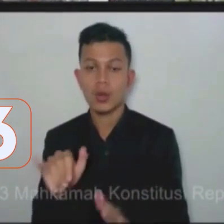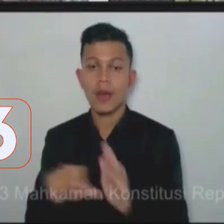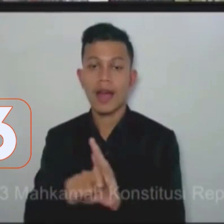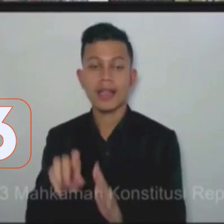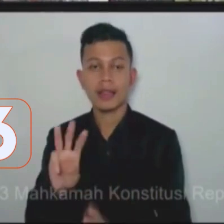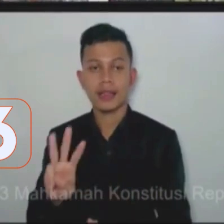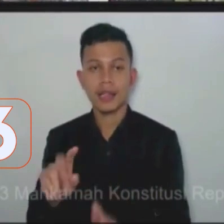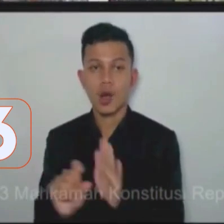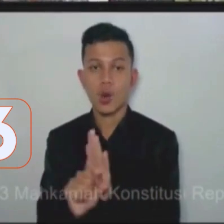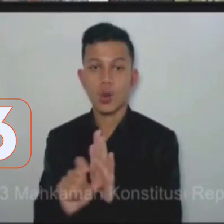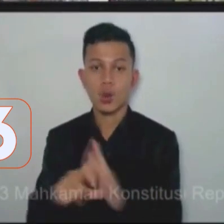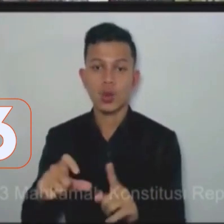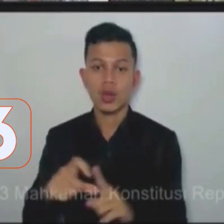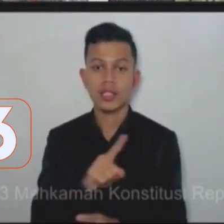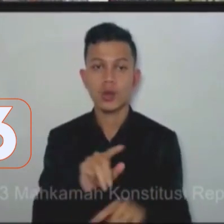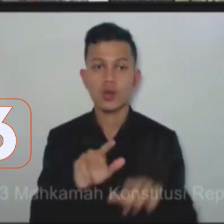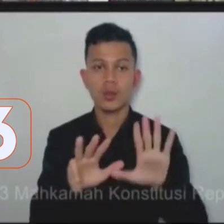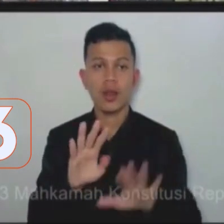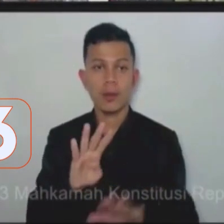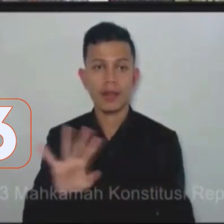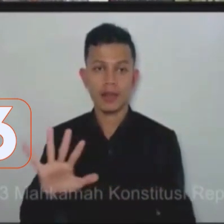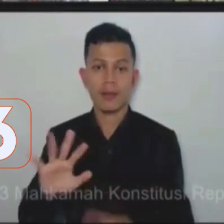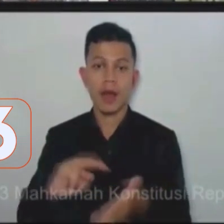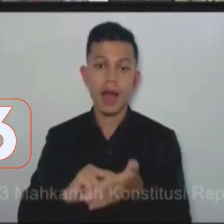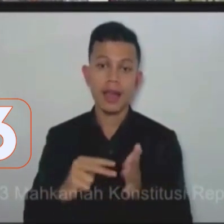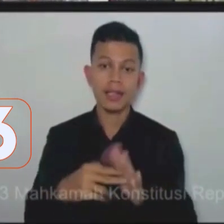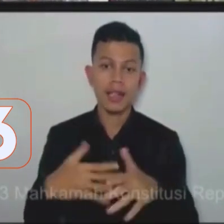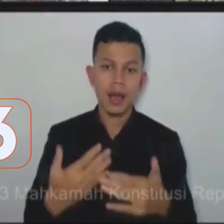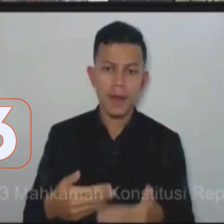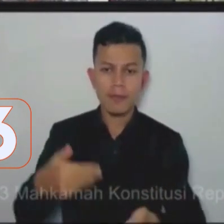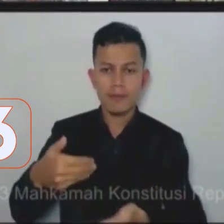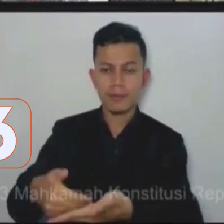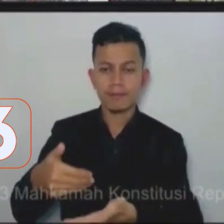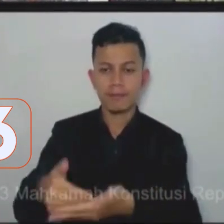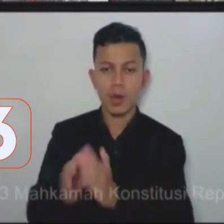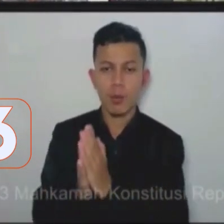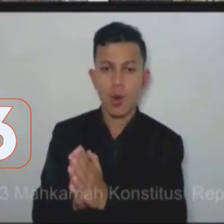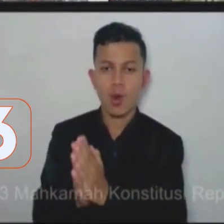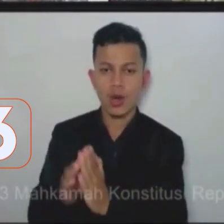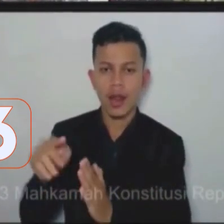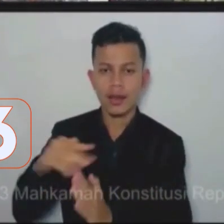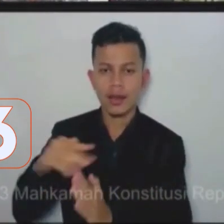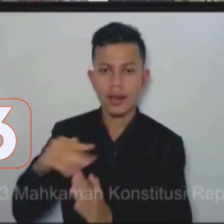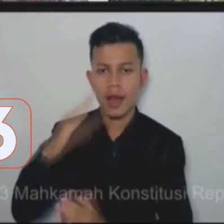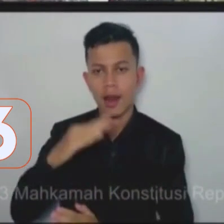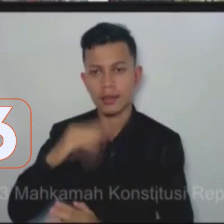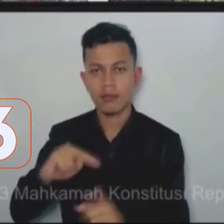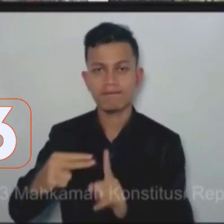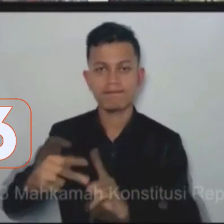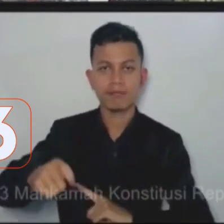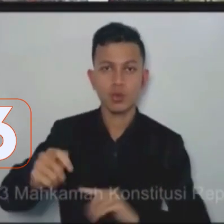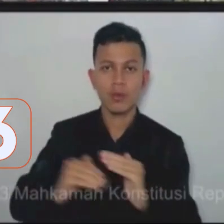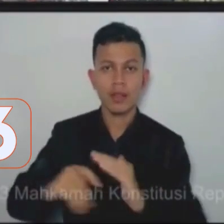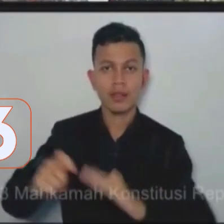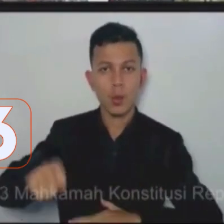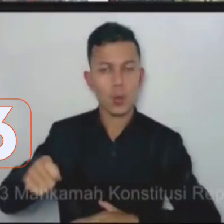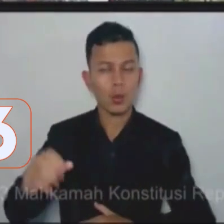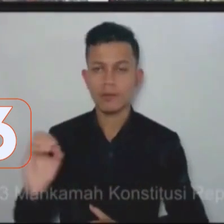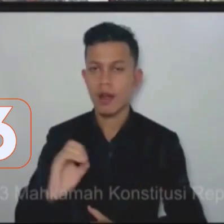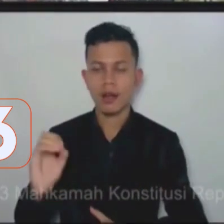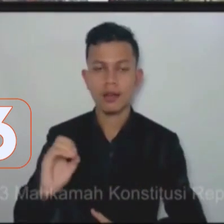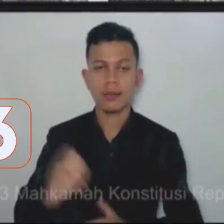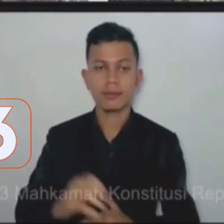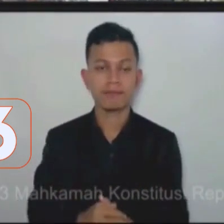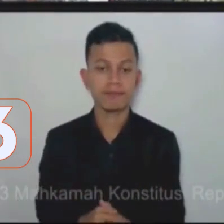Dasar 1945. Dengan demikian, dalil para pemohon adalah tidak beralasan menurut hukum untuk seluruhnya. Menimbang